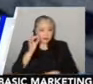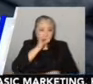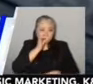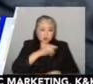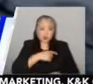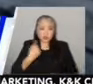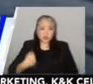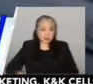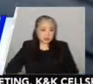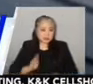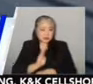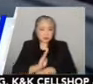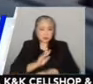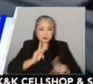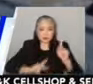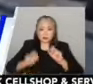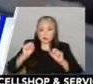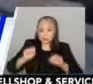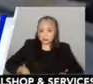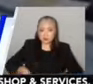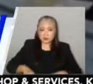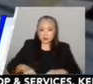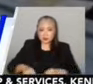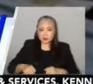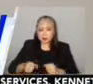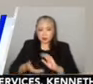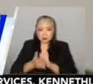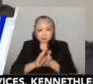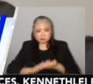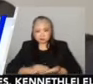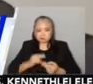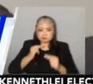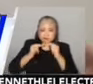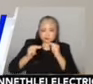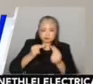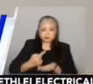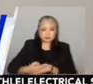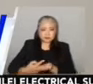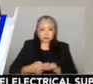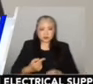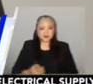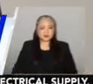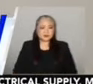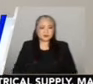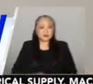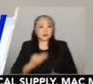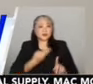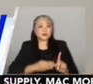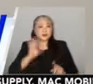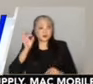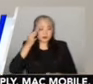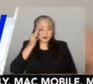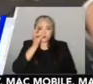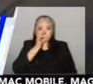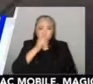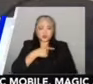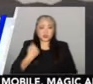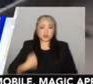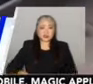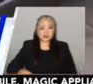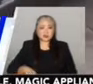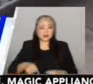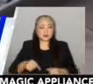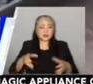businessmen para kumalma ang sigalot sa West Philippine Sea? Sabi ng Federation of Filipino-Chinese Chamber of Commerce and